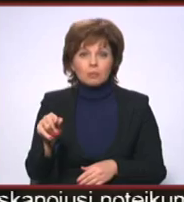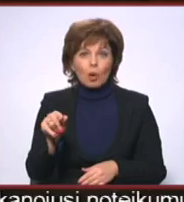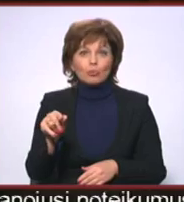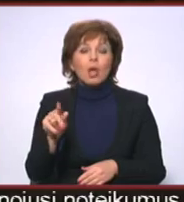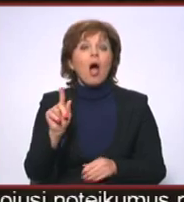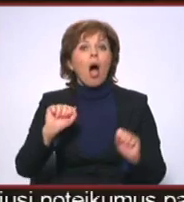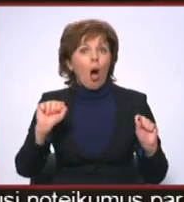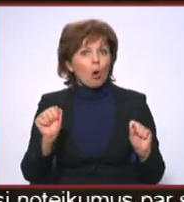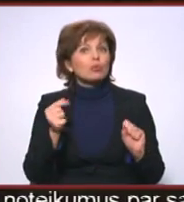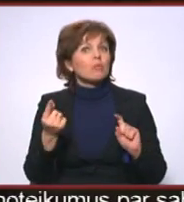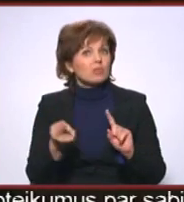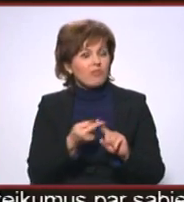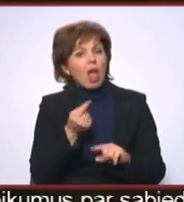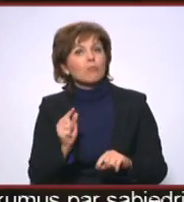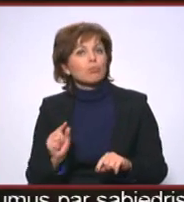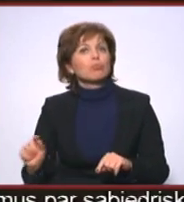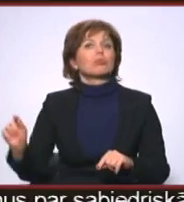vēl lielāks.